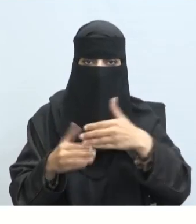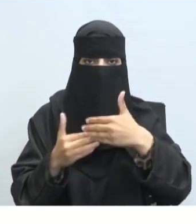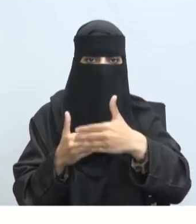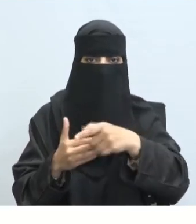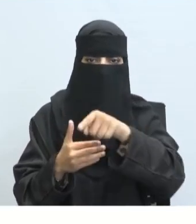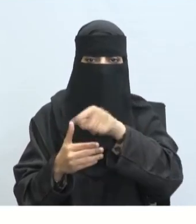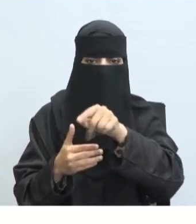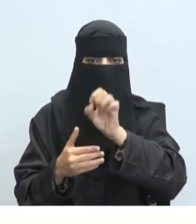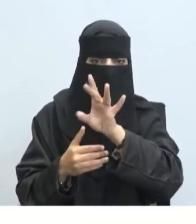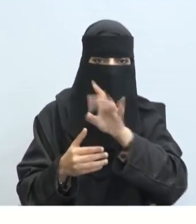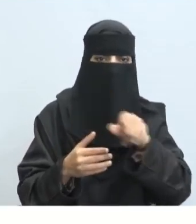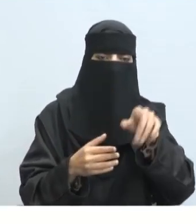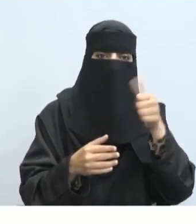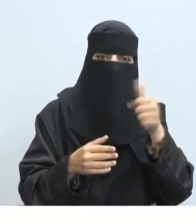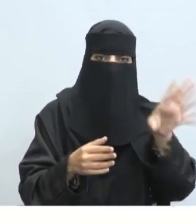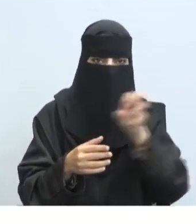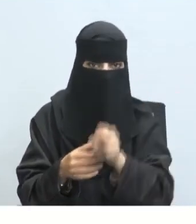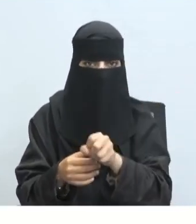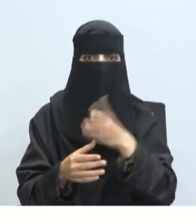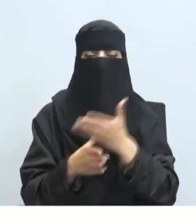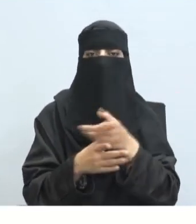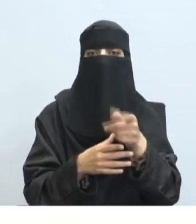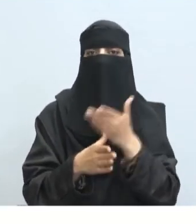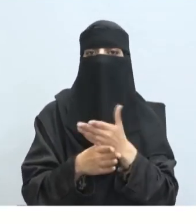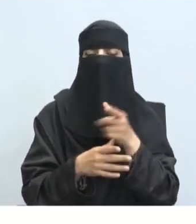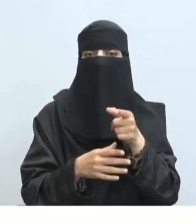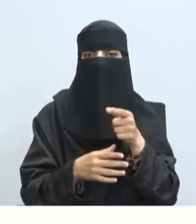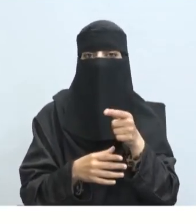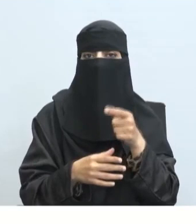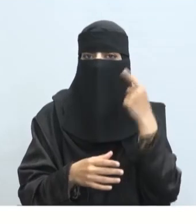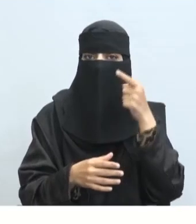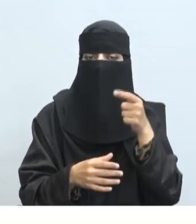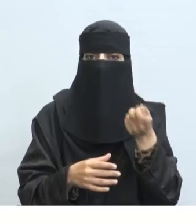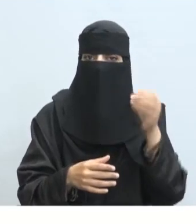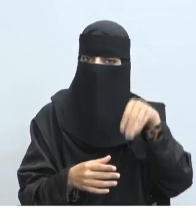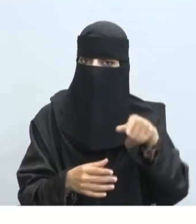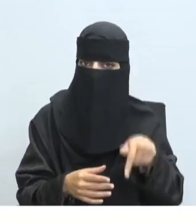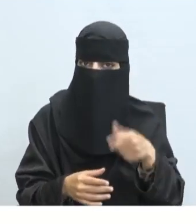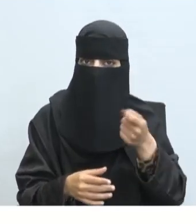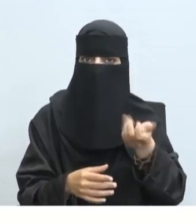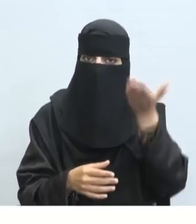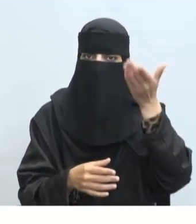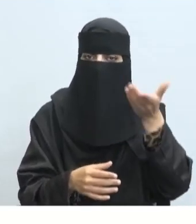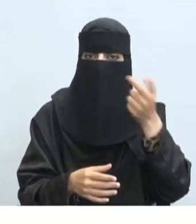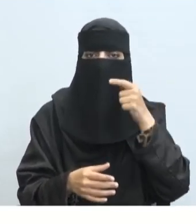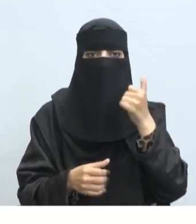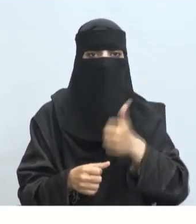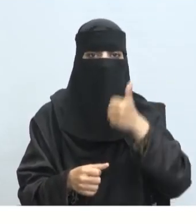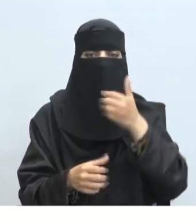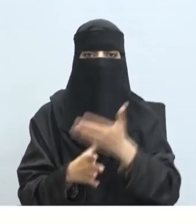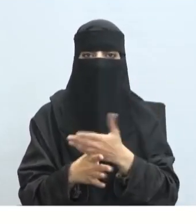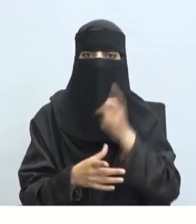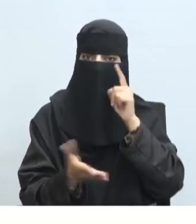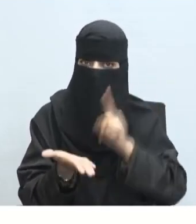الافكار التي قد لا يكون او قد تكون مكلفه او لا نستطيع تنفيذها